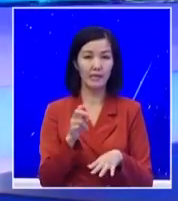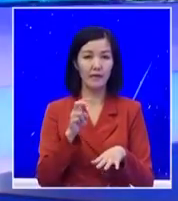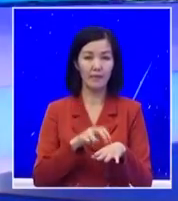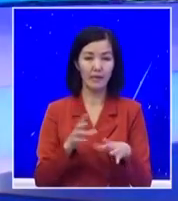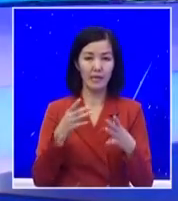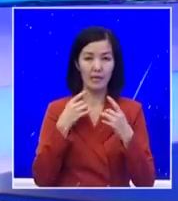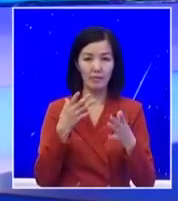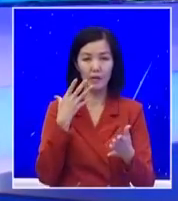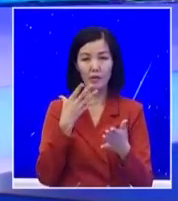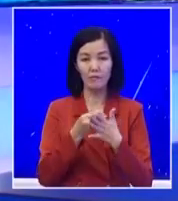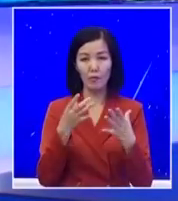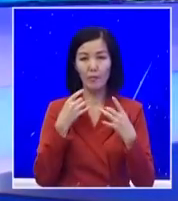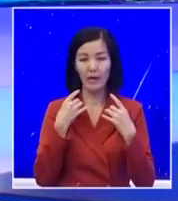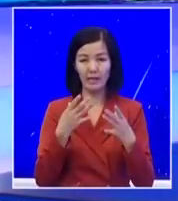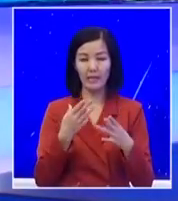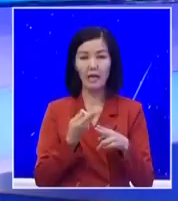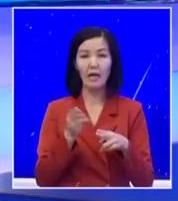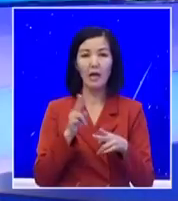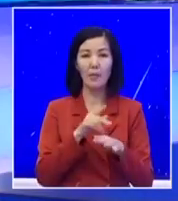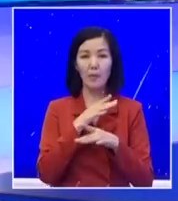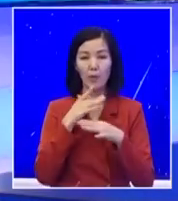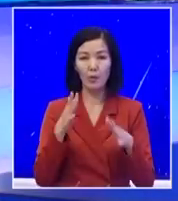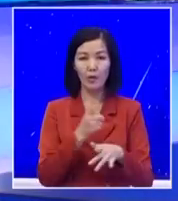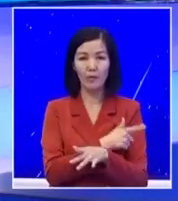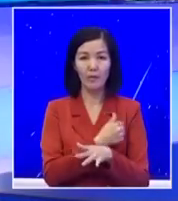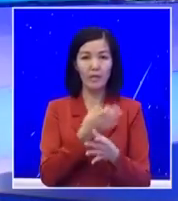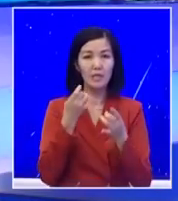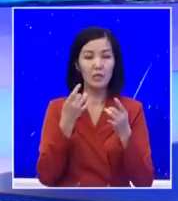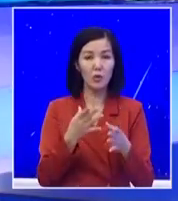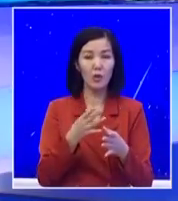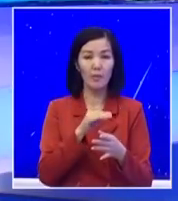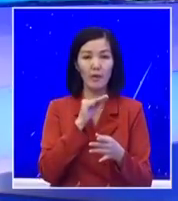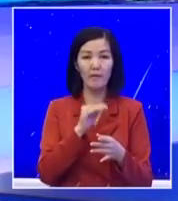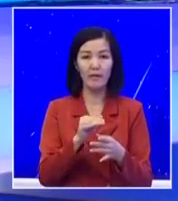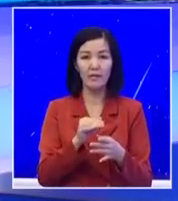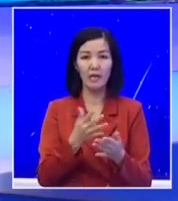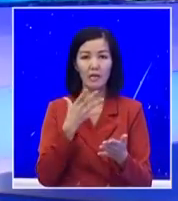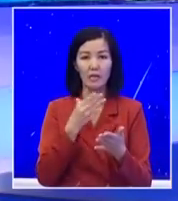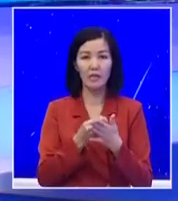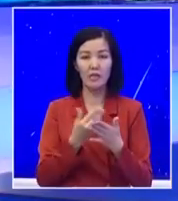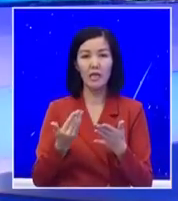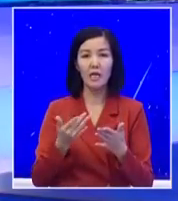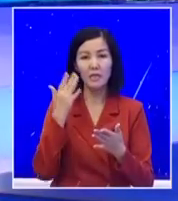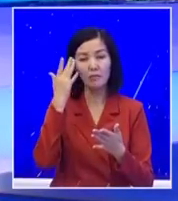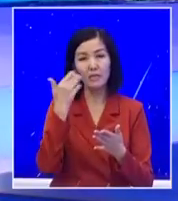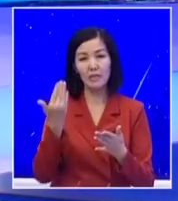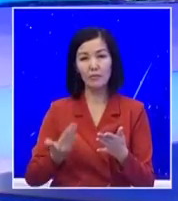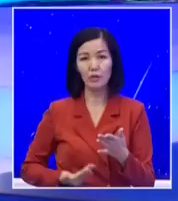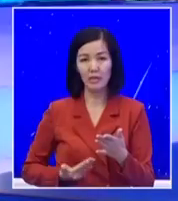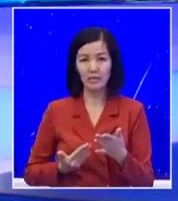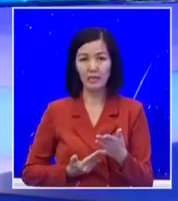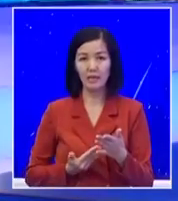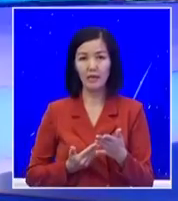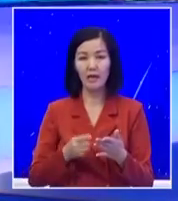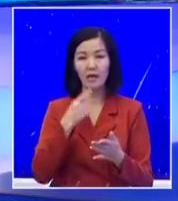отмечают свой профессиональный праздник. Для многих медицина стала не просто профессией, а призванием и даже смыслом жизни. И именно